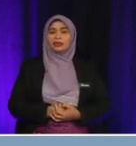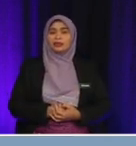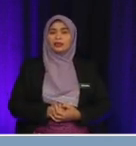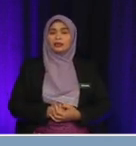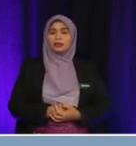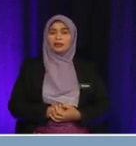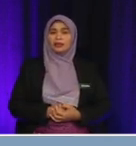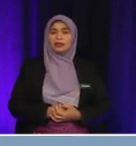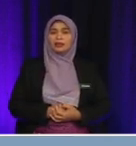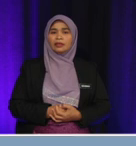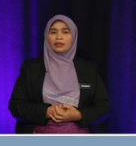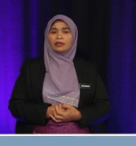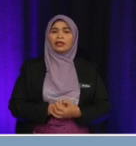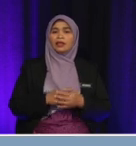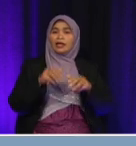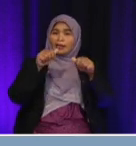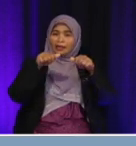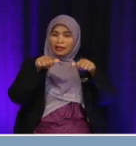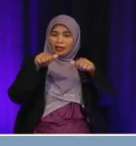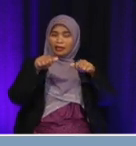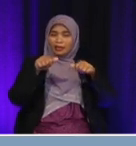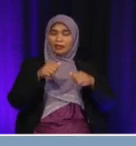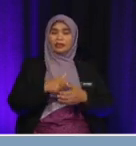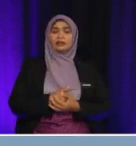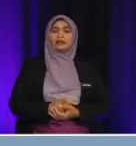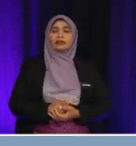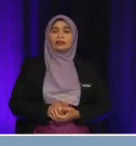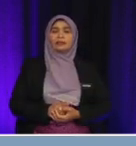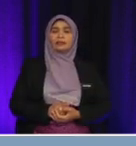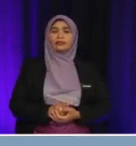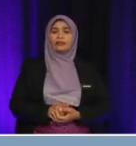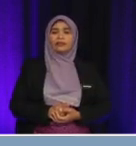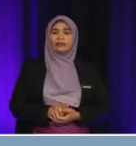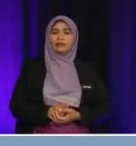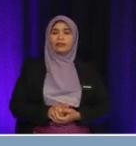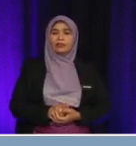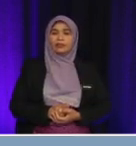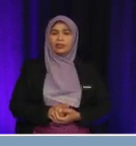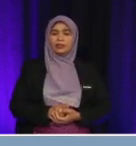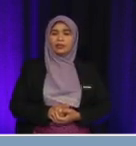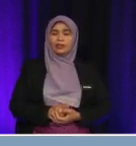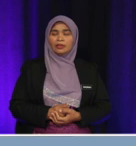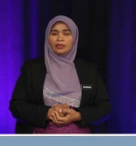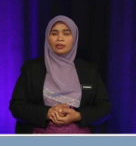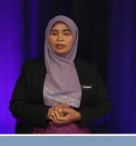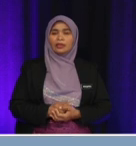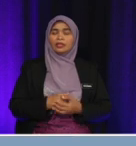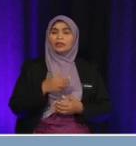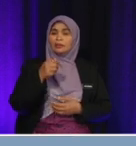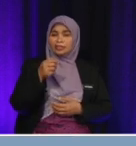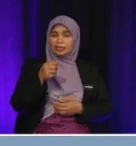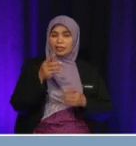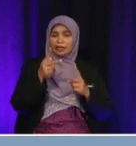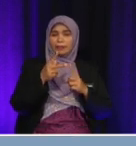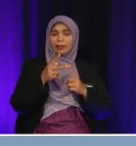kemudian kita nampak adil ha kita pun cakap adil juga kan kita nampak juga zakarallah Zikir ya